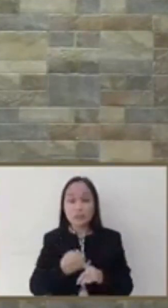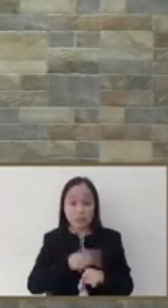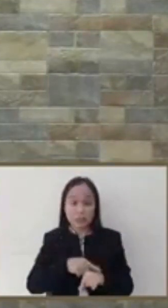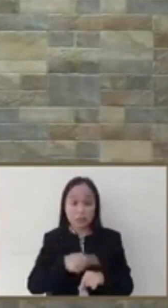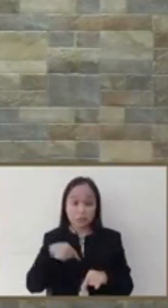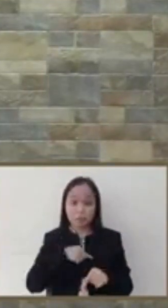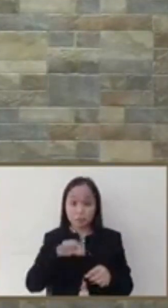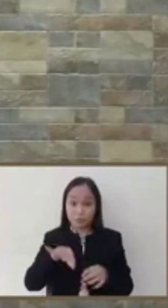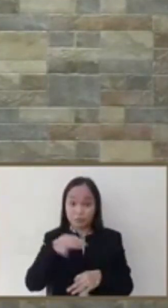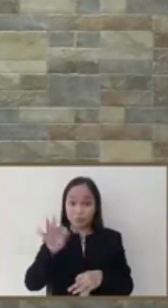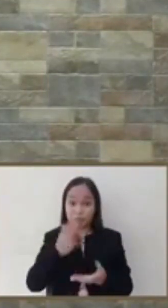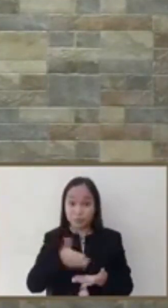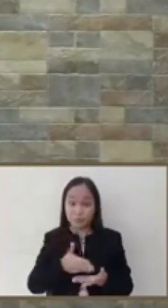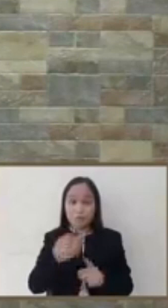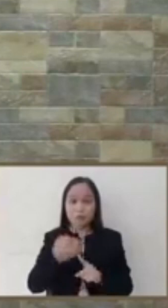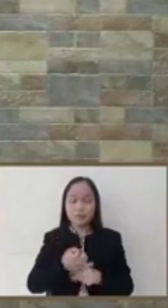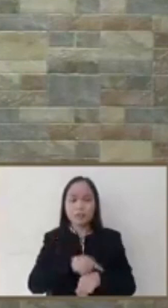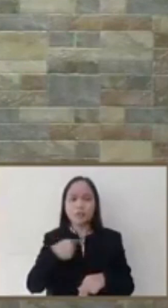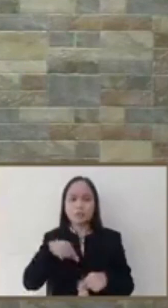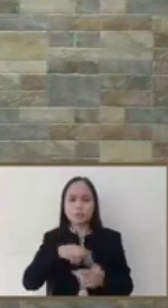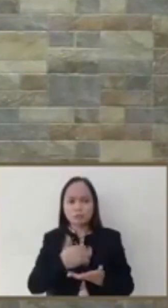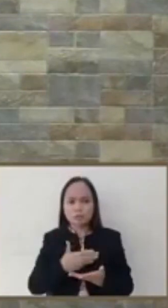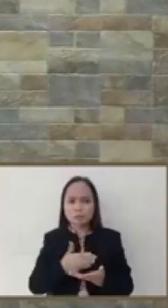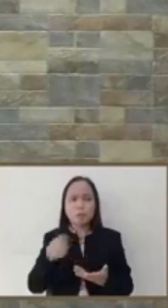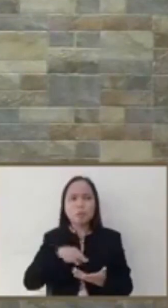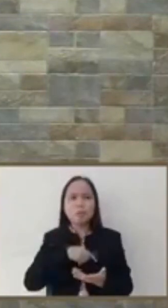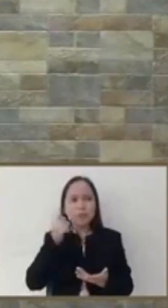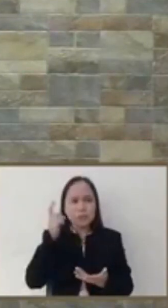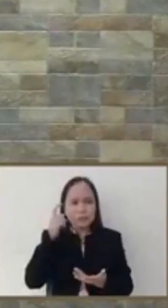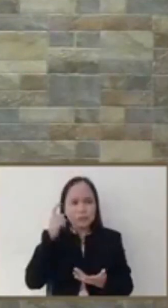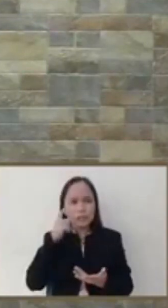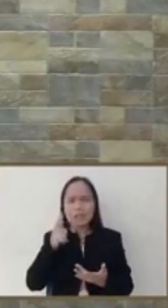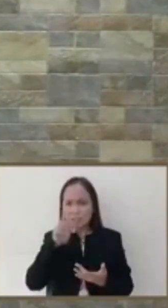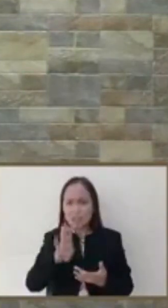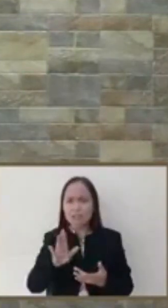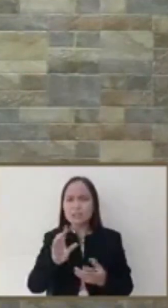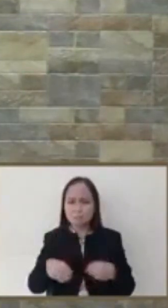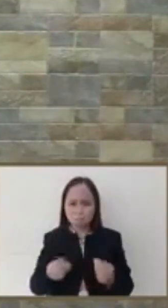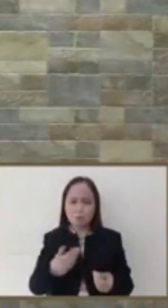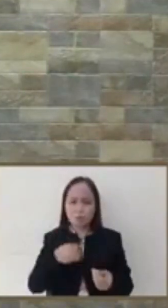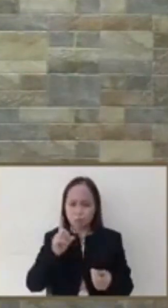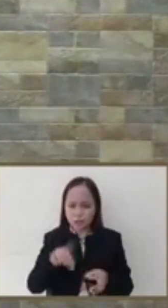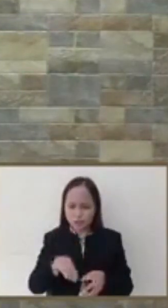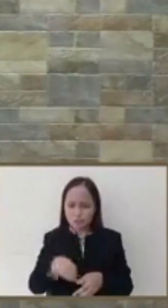nag-win ng kaluluwa, every time nagtutugtog tayo, ang nasa isip natin, God, give me one soul.